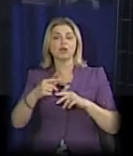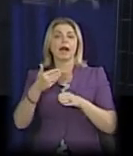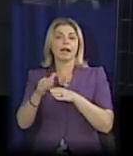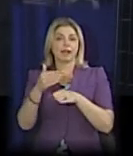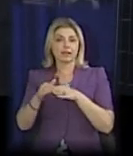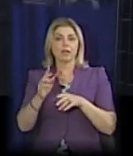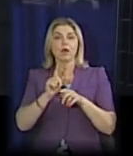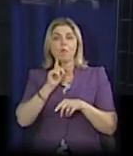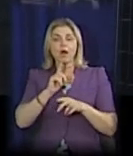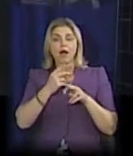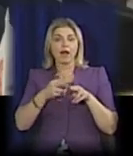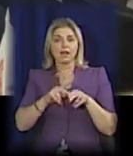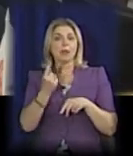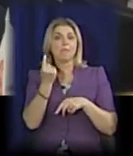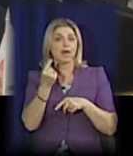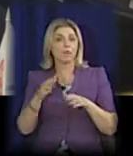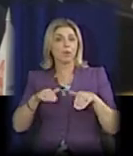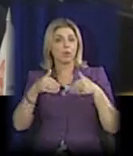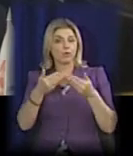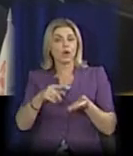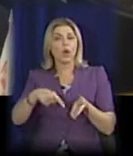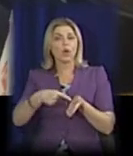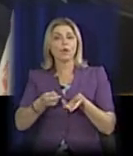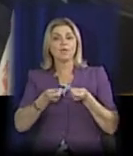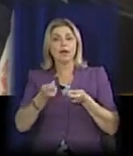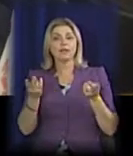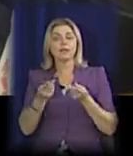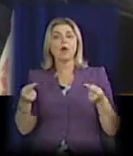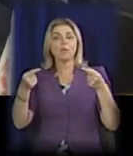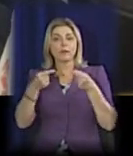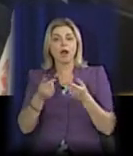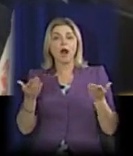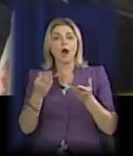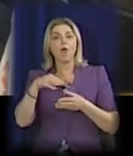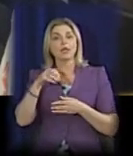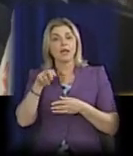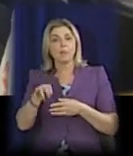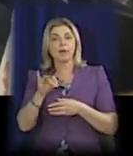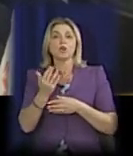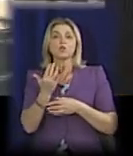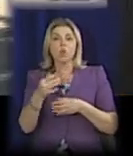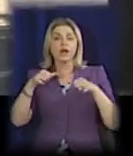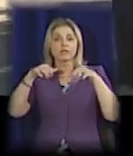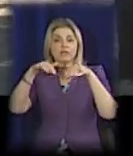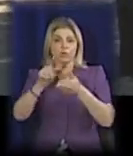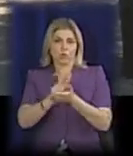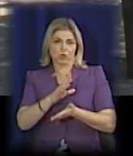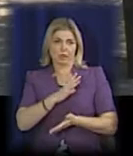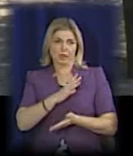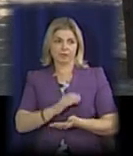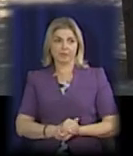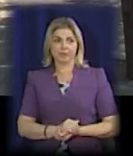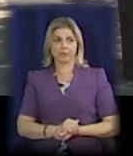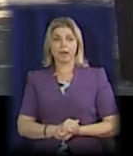це попередня пропозиція. Міській владі необхідно визначитись, якого типу та скільки саме світильників має бути. Мало того,